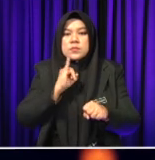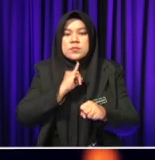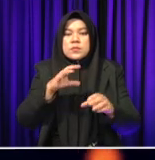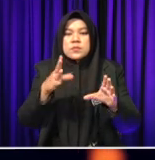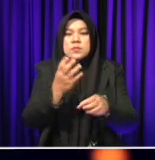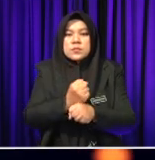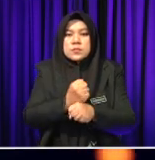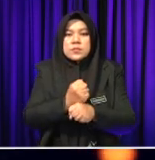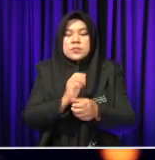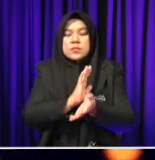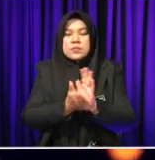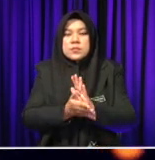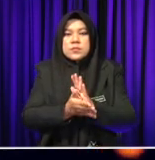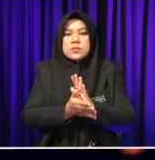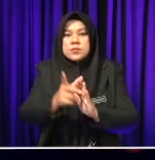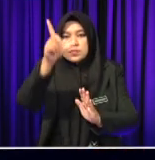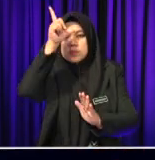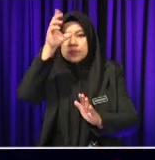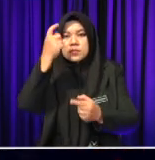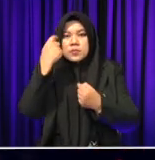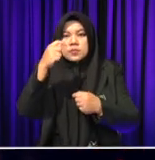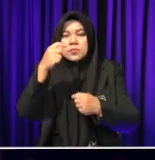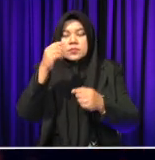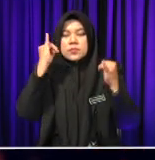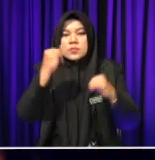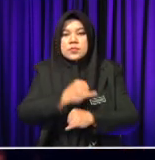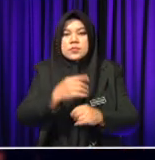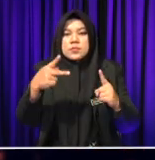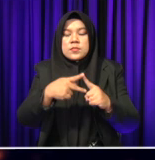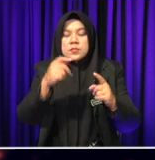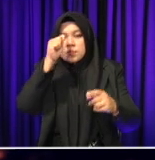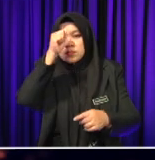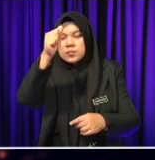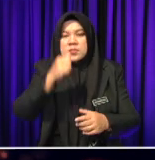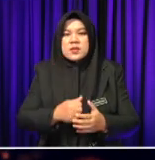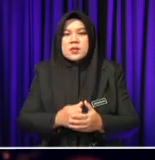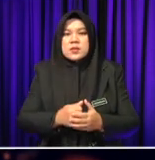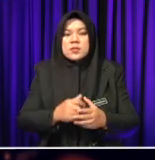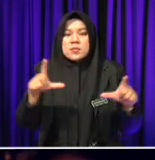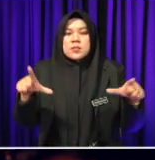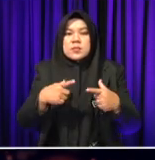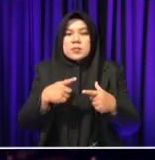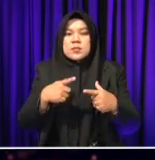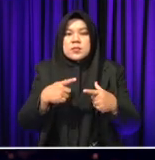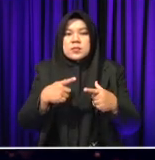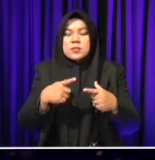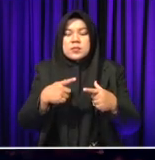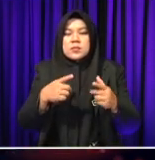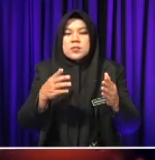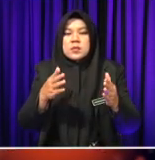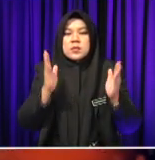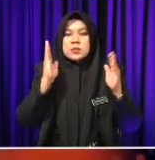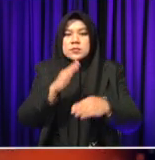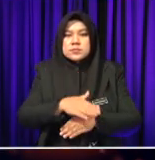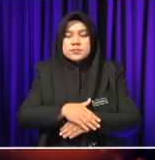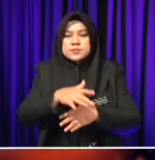taat beribadah kepada Allah sebagai contoh saya akan melaksanakan tuntutan solat lima waktu di awal